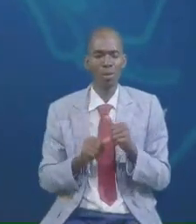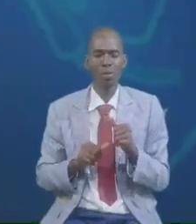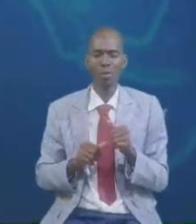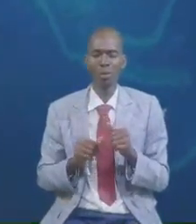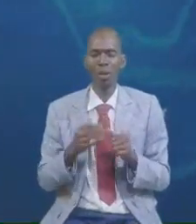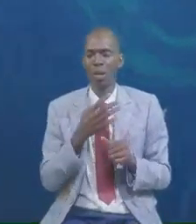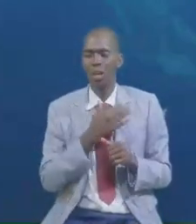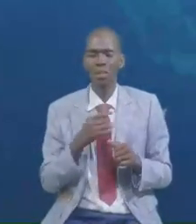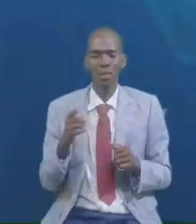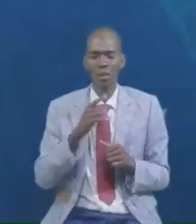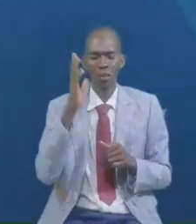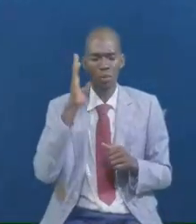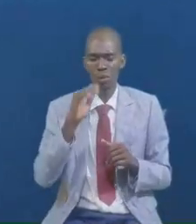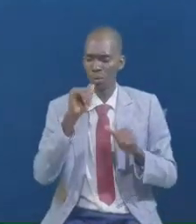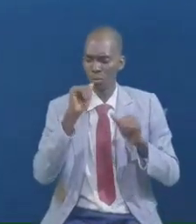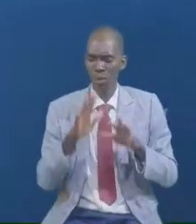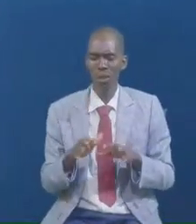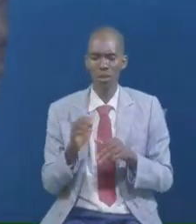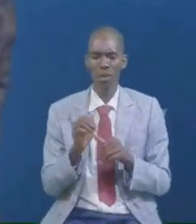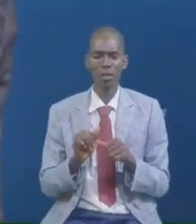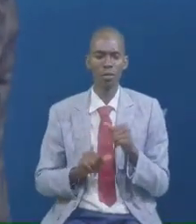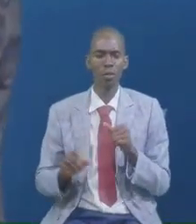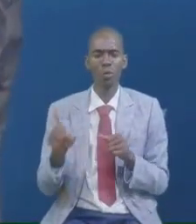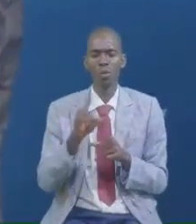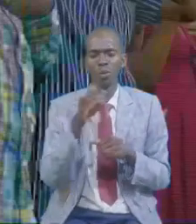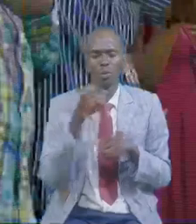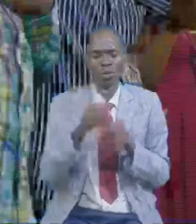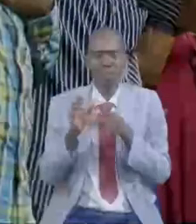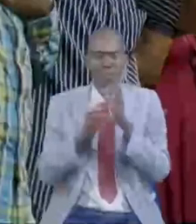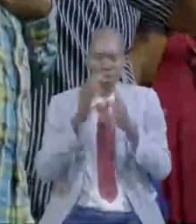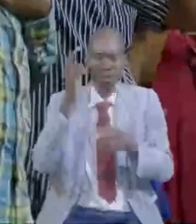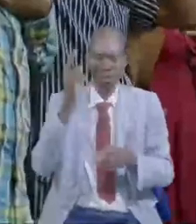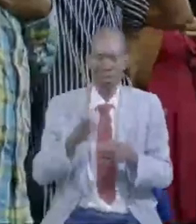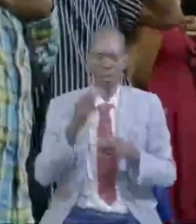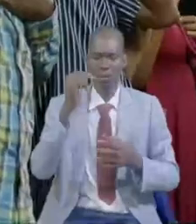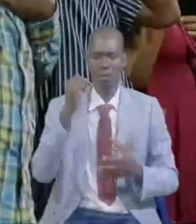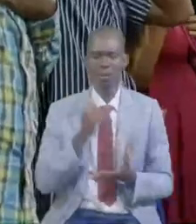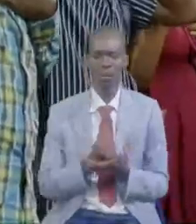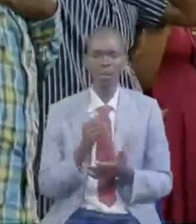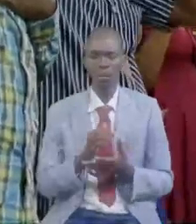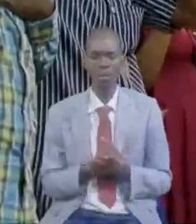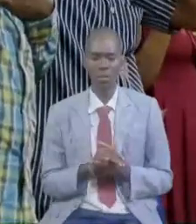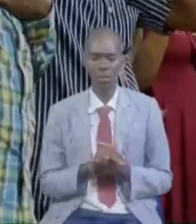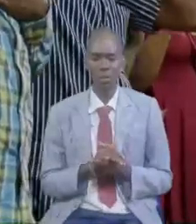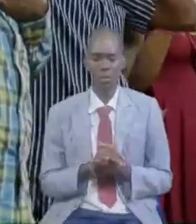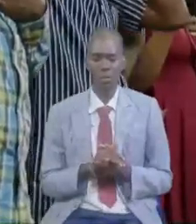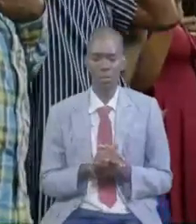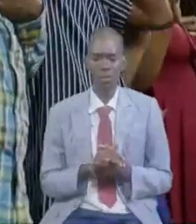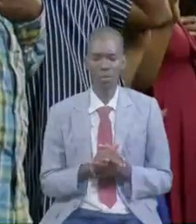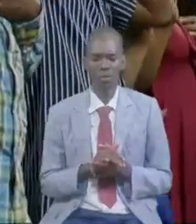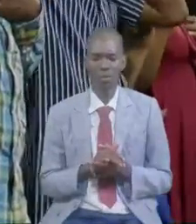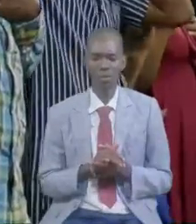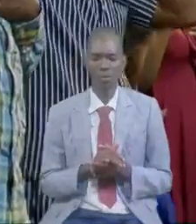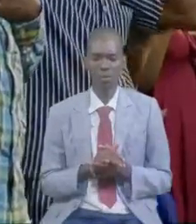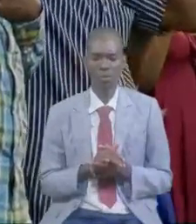et tu veux bénir tout le monde. Guéris tout le monde au nom de Jésus.